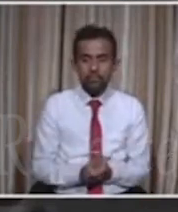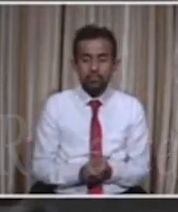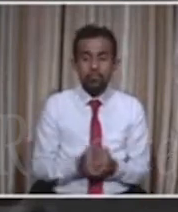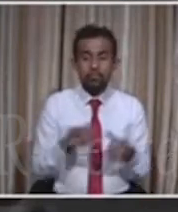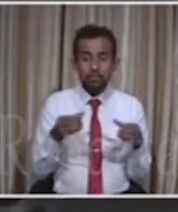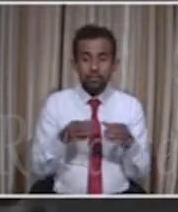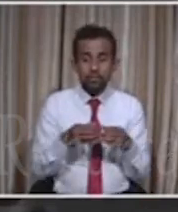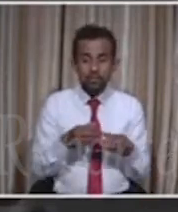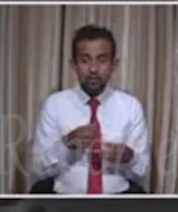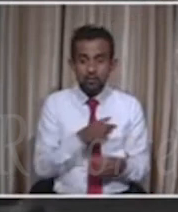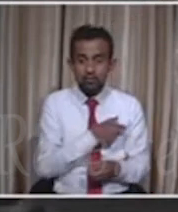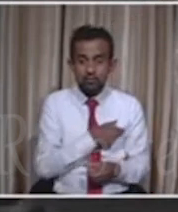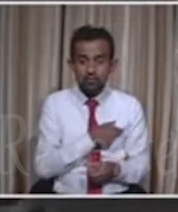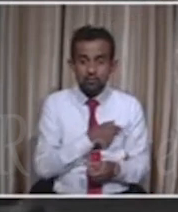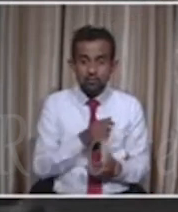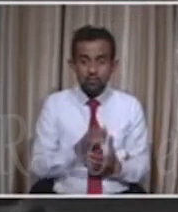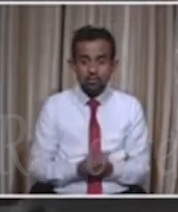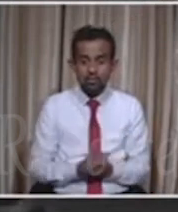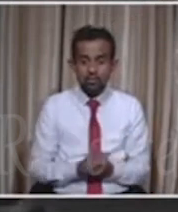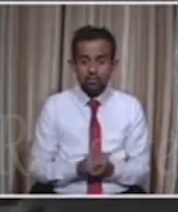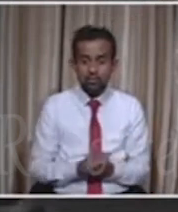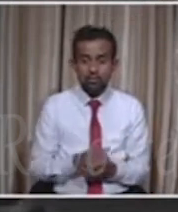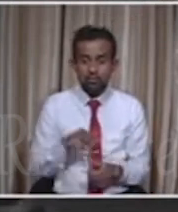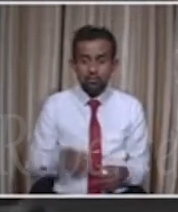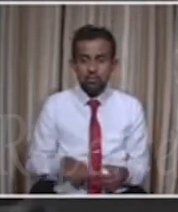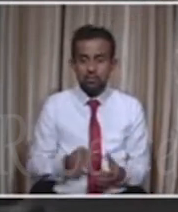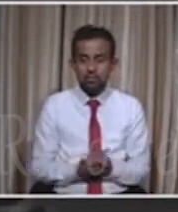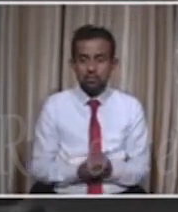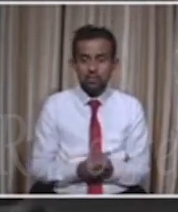කතානායකතුමාගේ ක්‍රියාකලාපයත් ඒකට උත්තේජකයක් වුණා එය එදා එහෙම